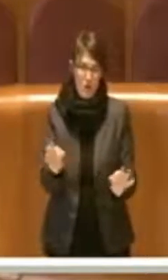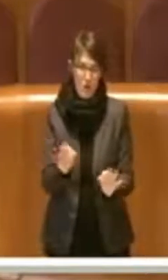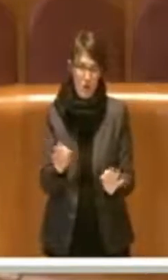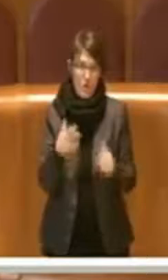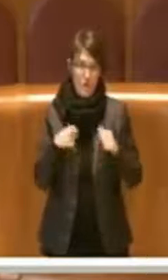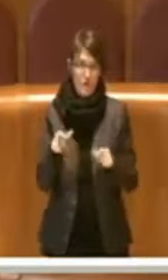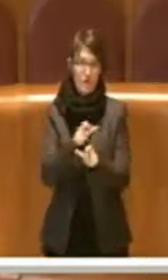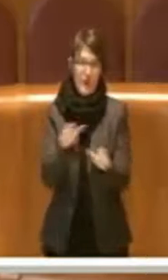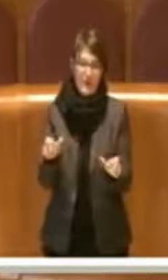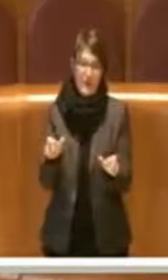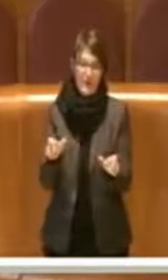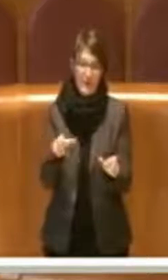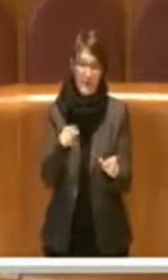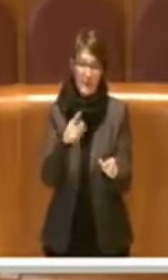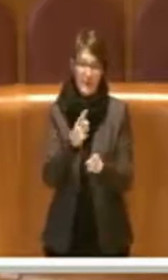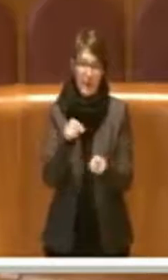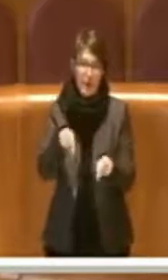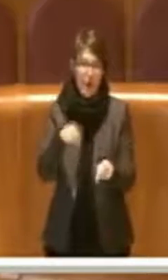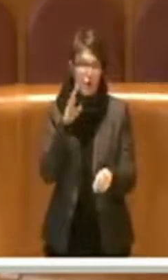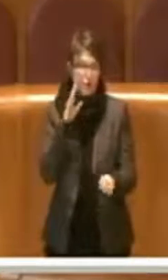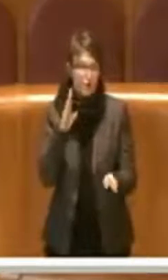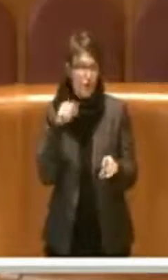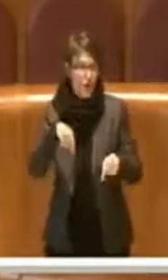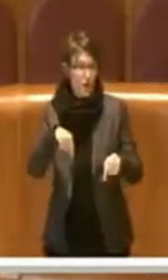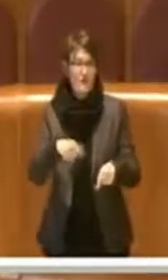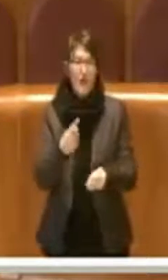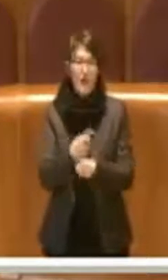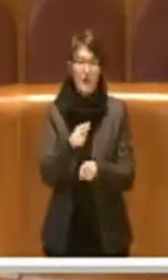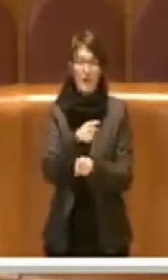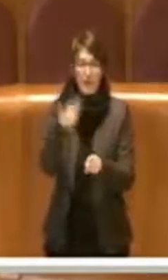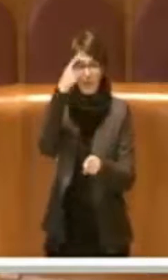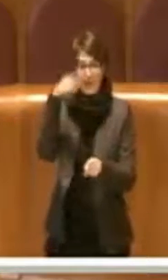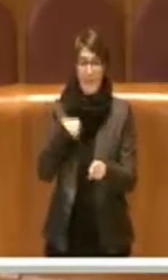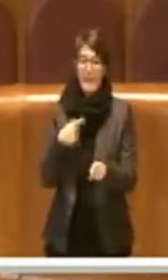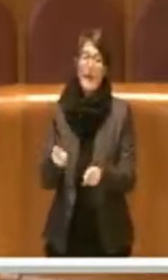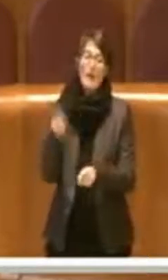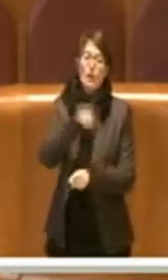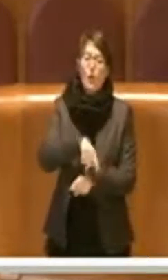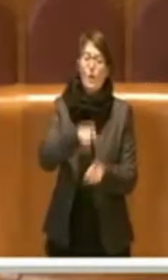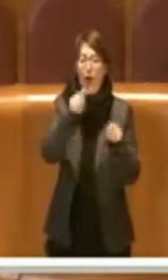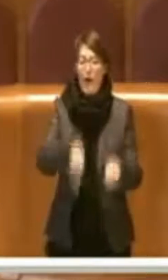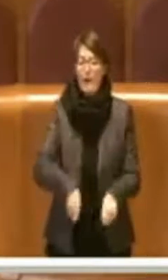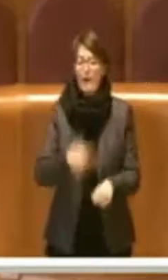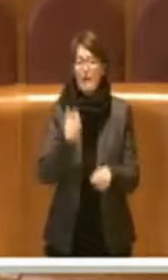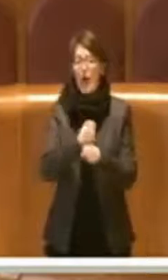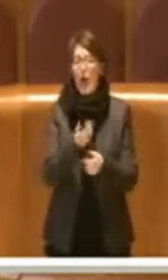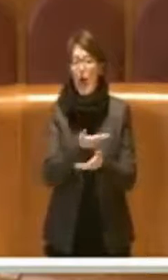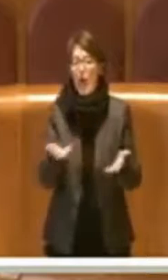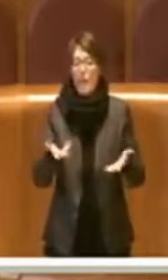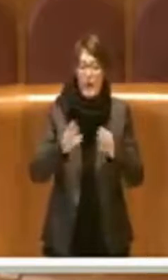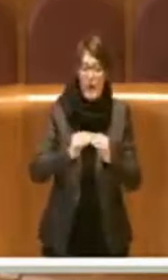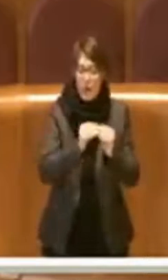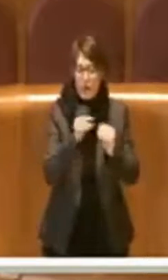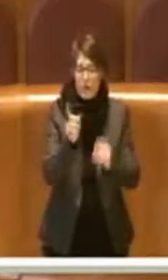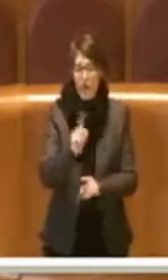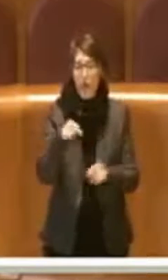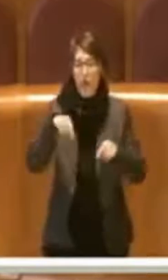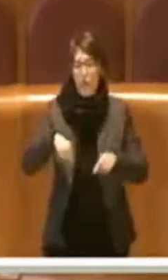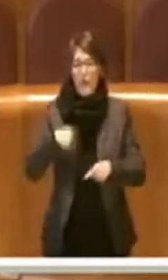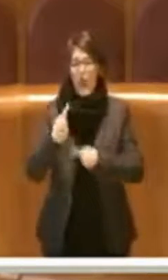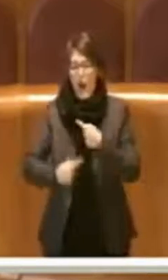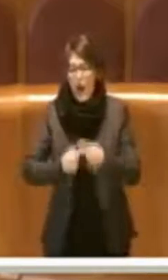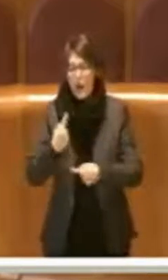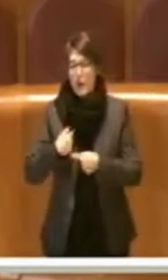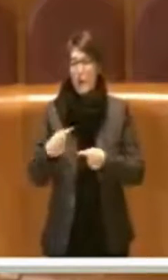da domani partono le opere pubbliche. Qui siamo in fase di adozione dello strumento urbanistico e quindi ci vorrà ancora